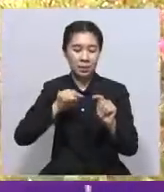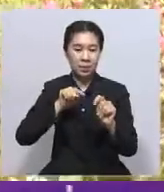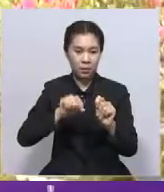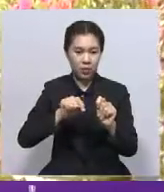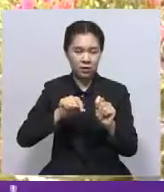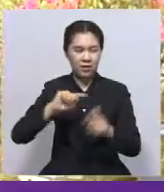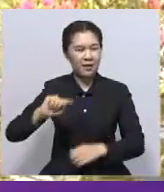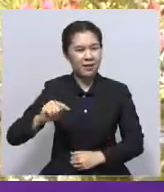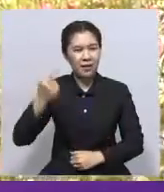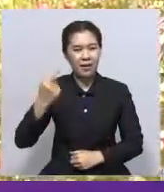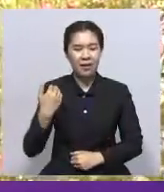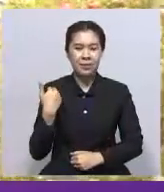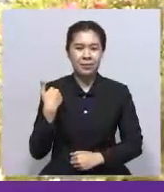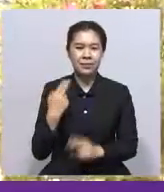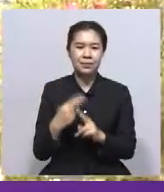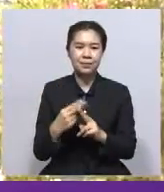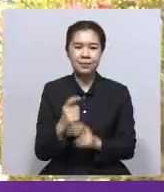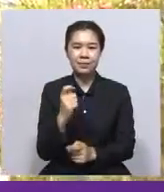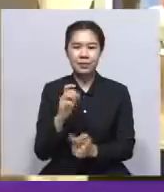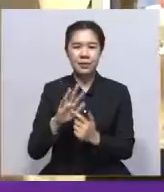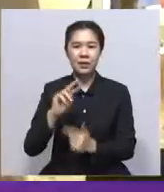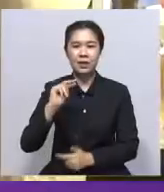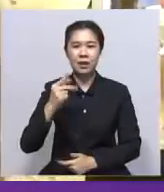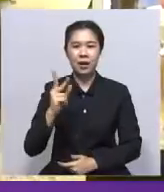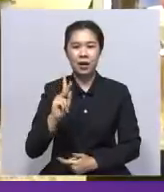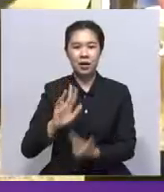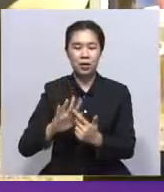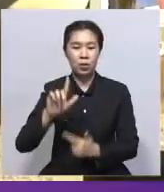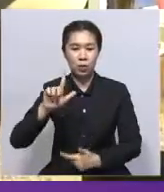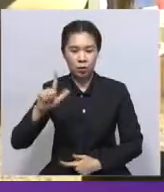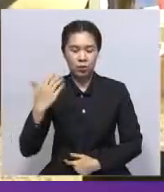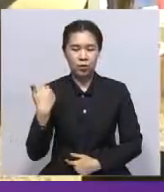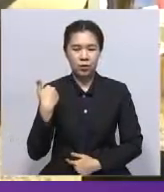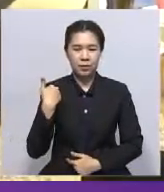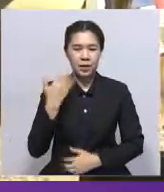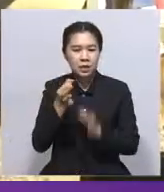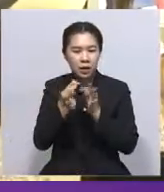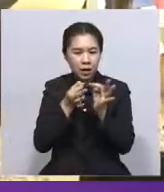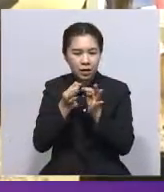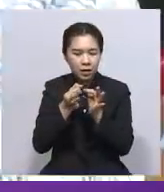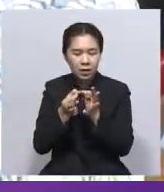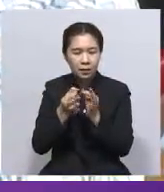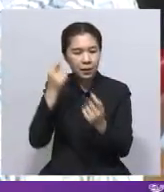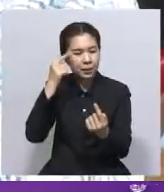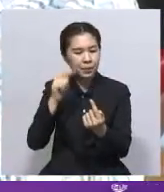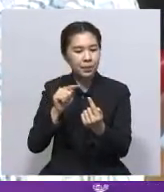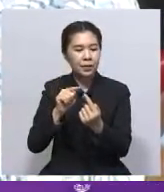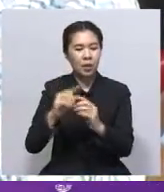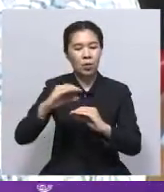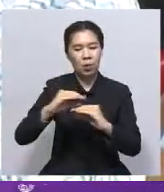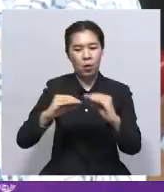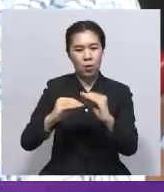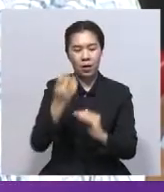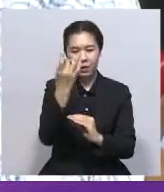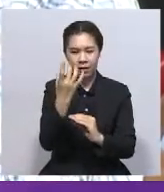รกโดยนายอังกูลสุนกุลนายอำเภอพุทธมณฑลได้มีการชี้แจงถึงความเป็นมาของโครงการไทยนิยมยั่งยืนว่าเ